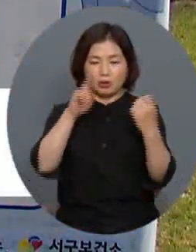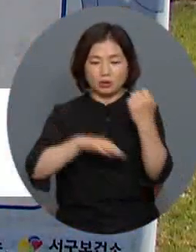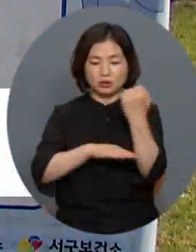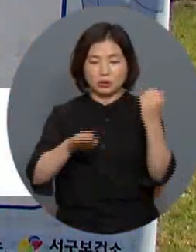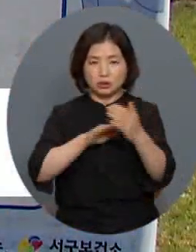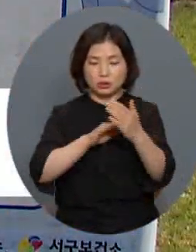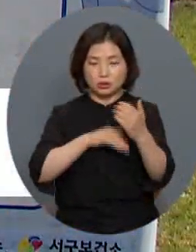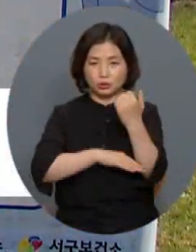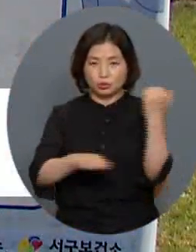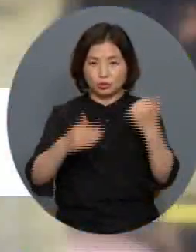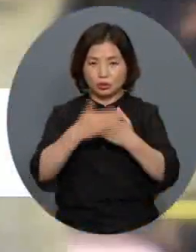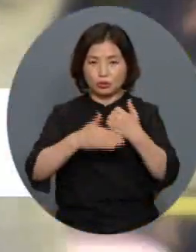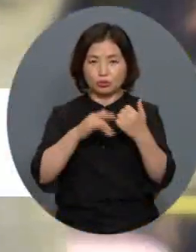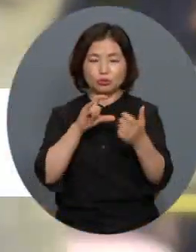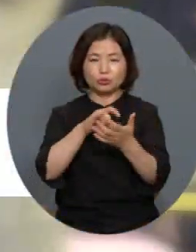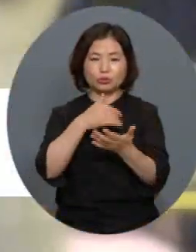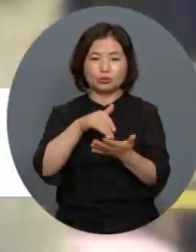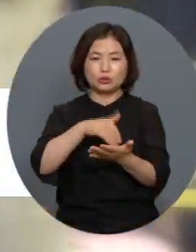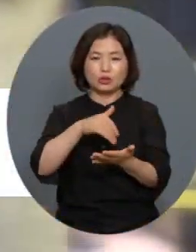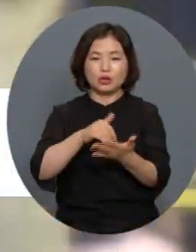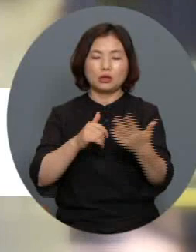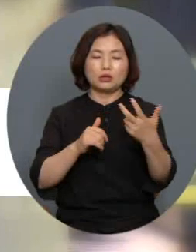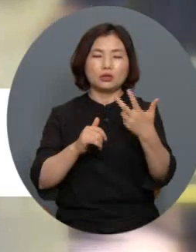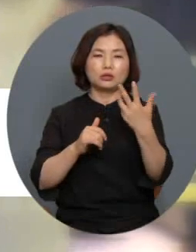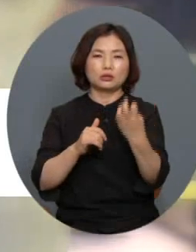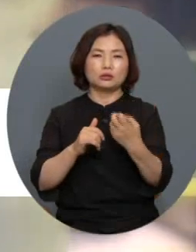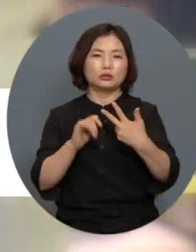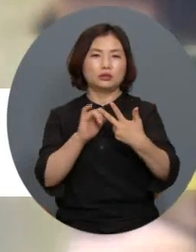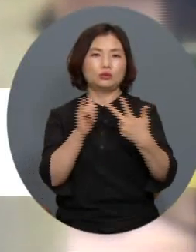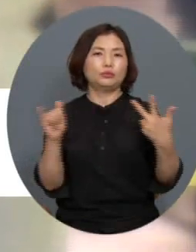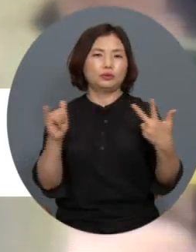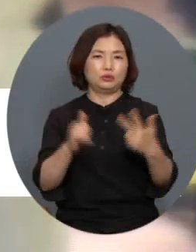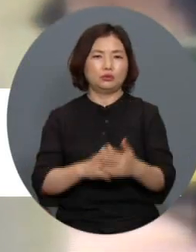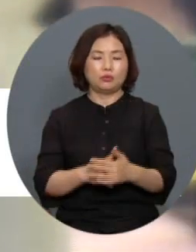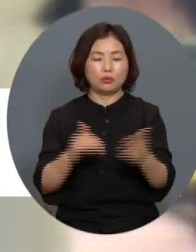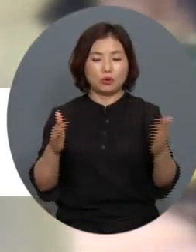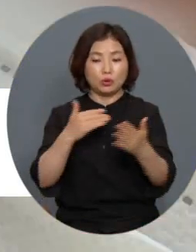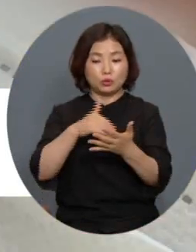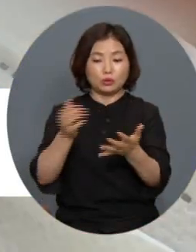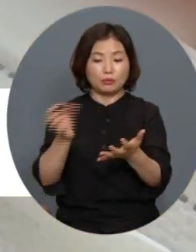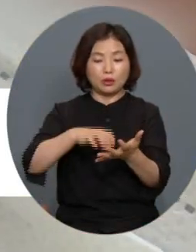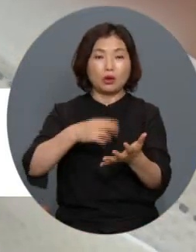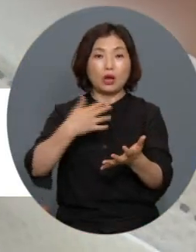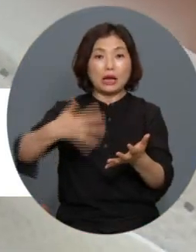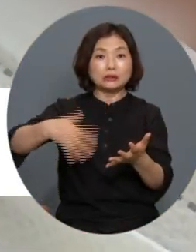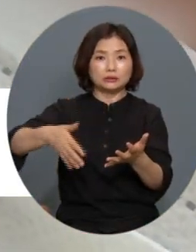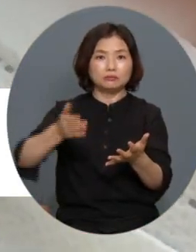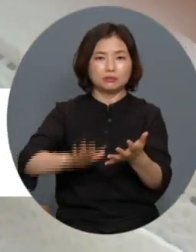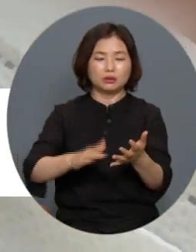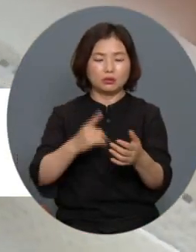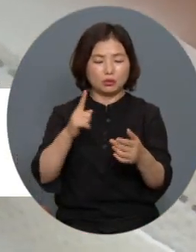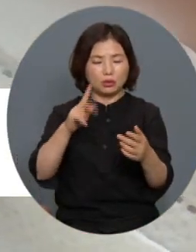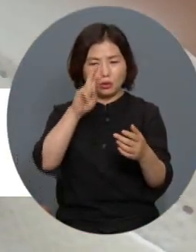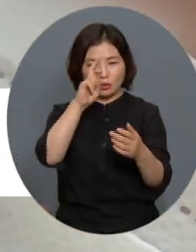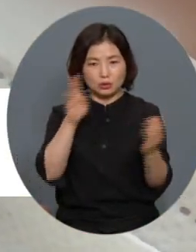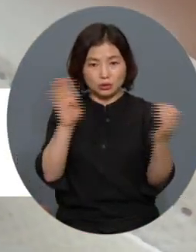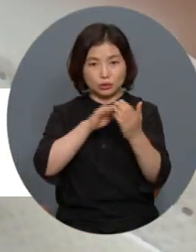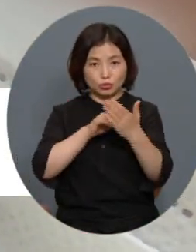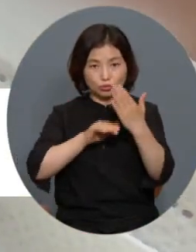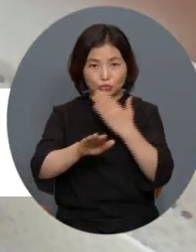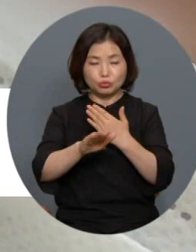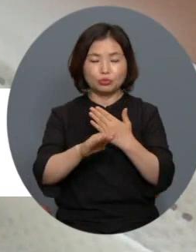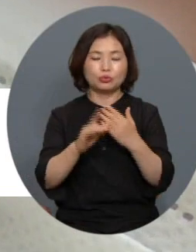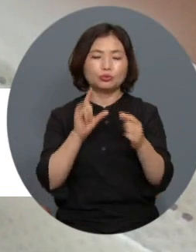기준 대구 지역 코로나 추가 확진자 수는 37명입니다. 오늘 통계에는 반영되지 않았지만 오늘 0시 이후